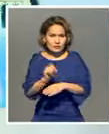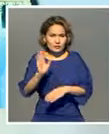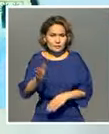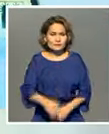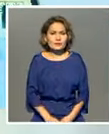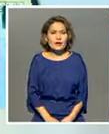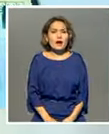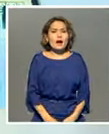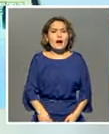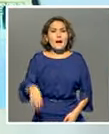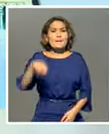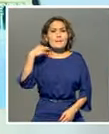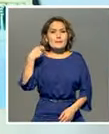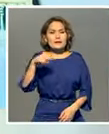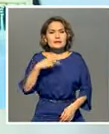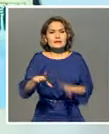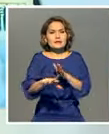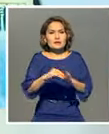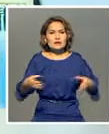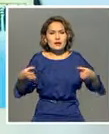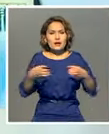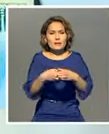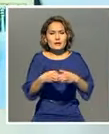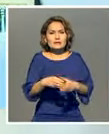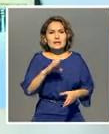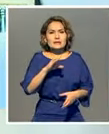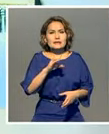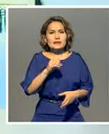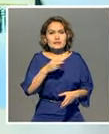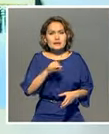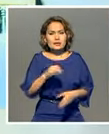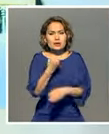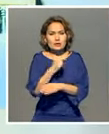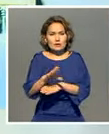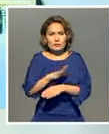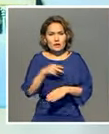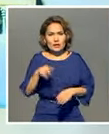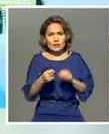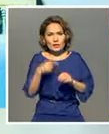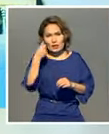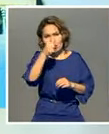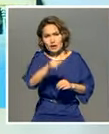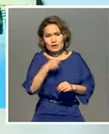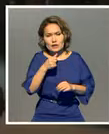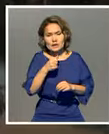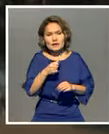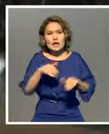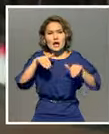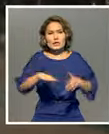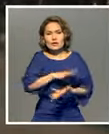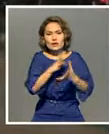Тунисте өткен президенттік сайлауда Тунис Үні партиясының лидері Беджи Кайт әс-Сепси жеңіске жетті. Ол 2011 жылы